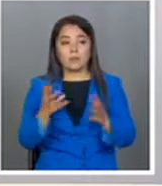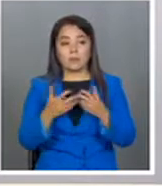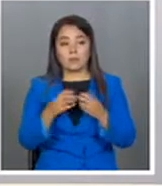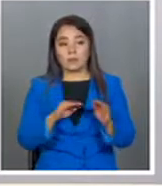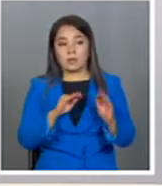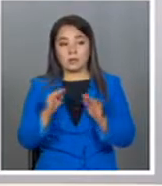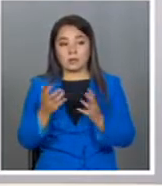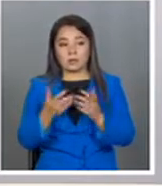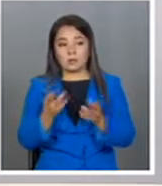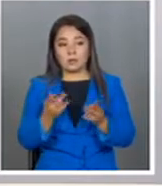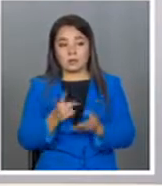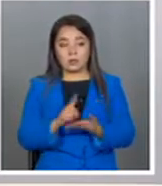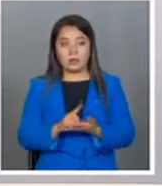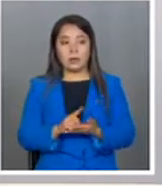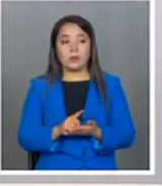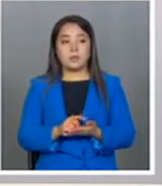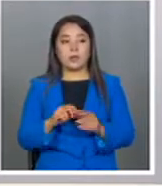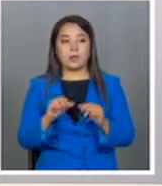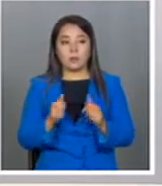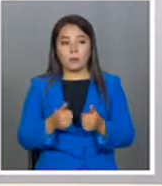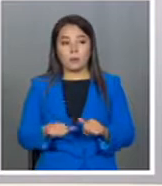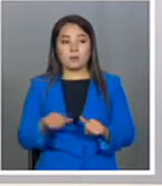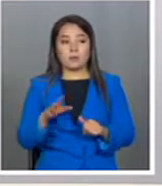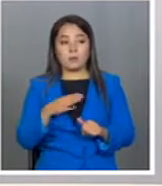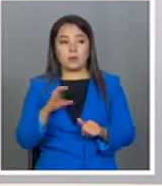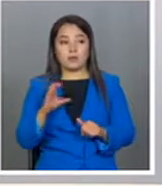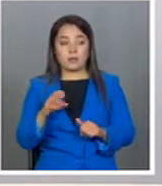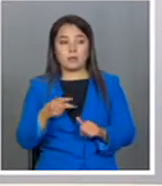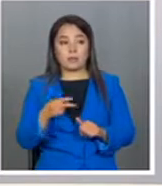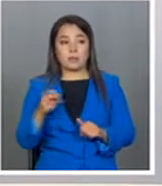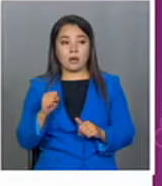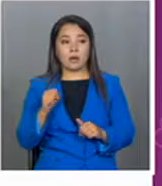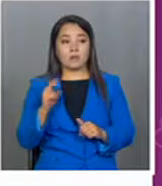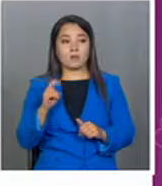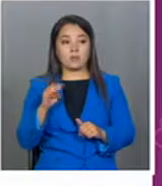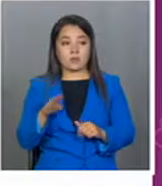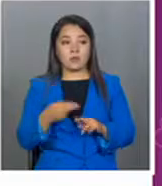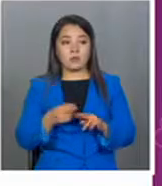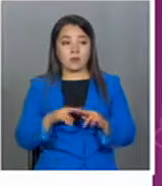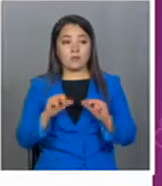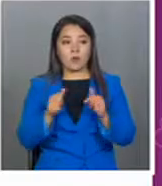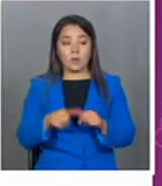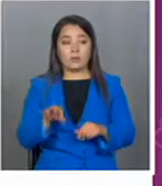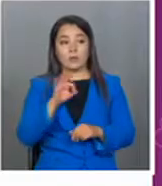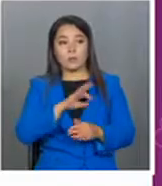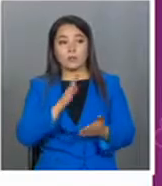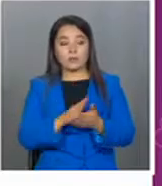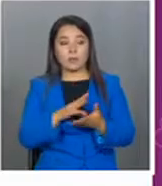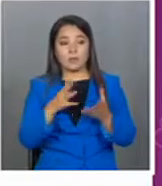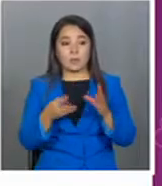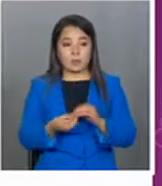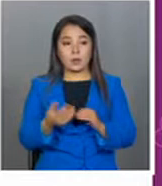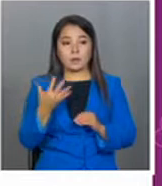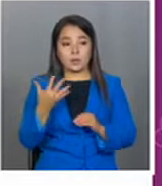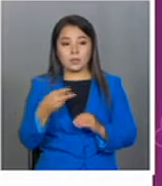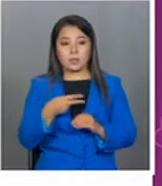үшін квадраттың ауданының формуласы S тең A квадрат. Осы формуланы пайдаланамыз. Сонда квадраттың қабырғасы бізде 5-ке